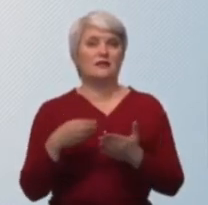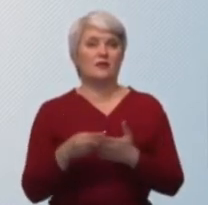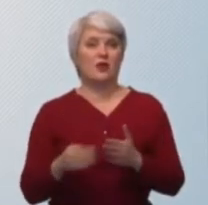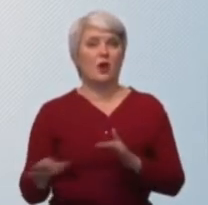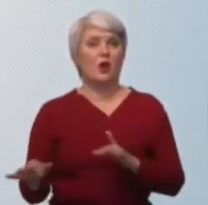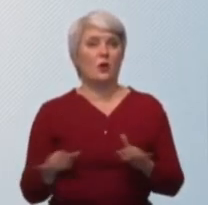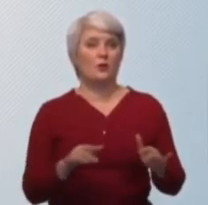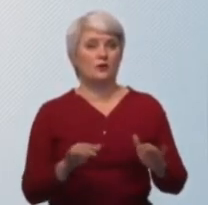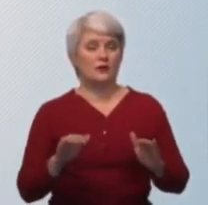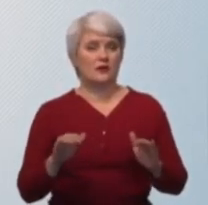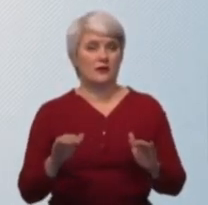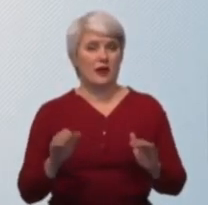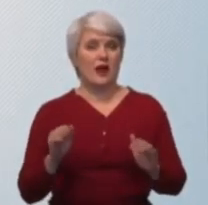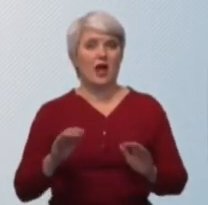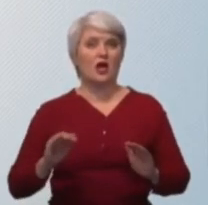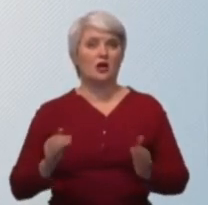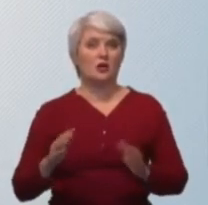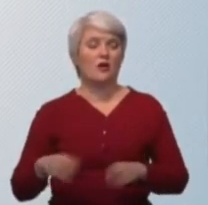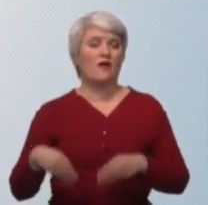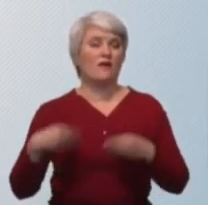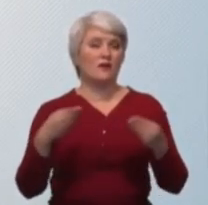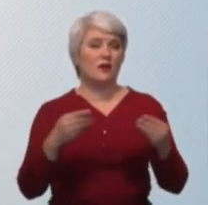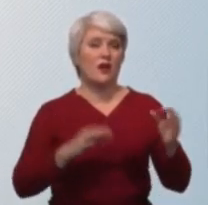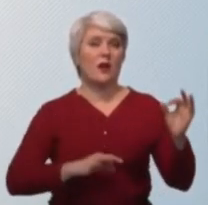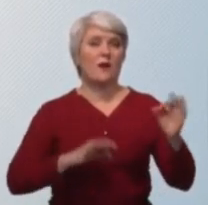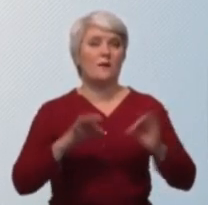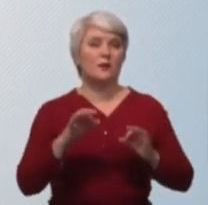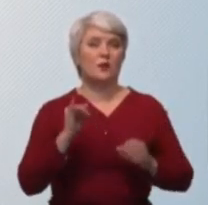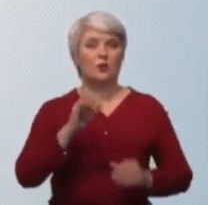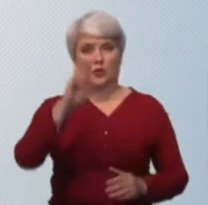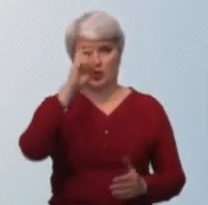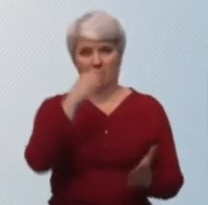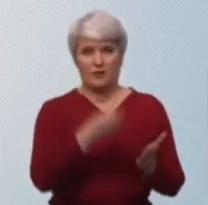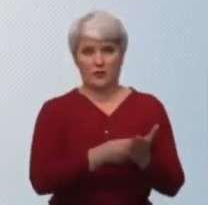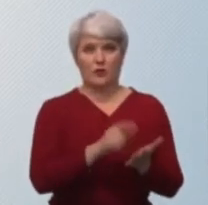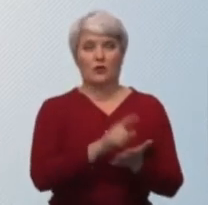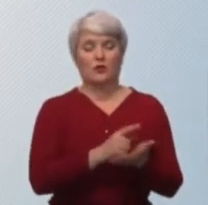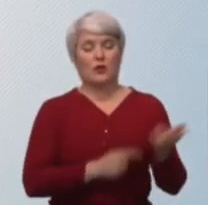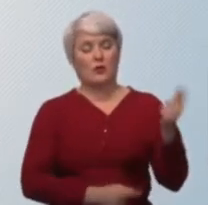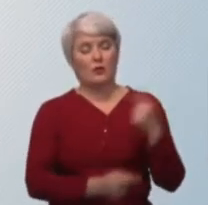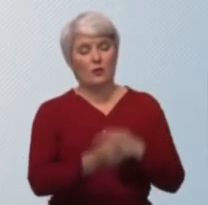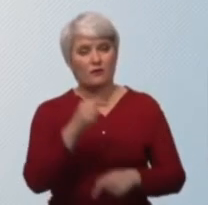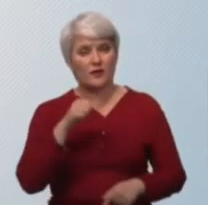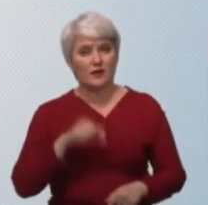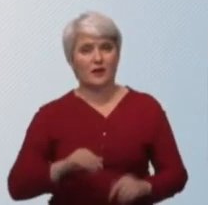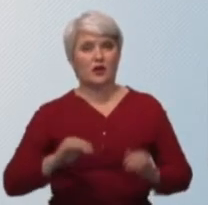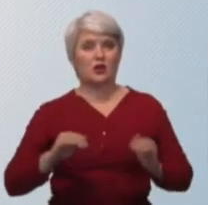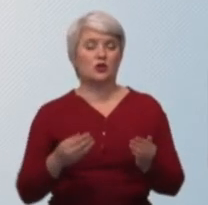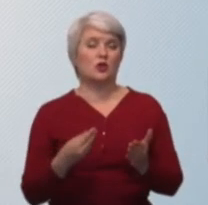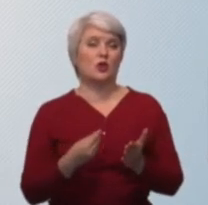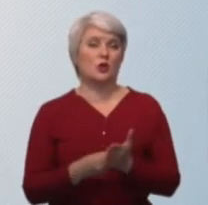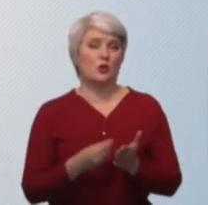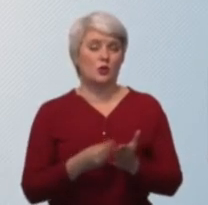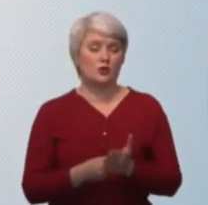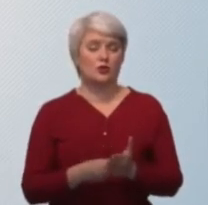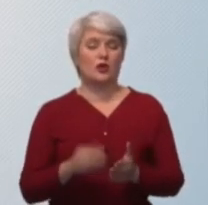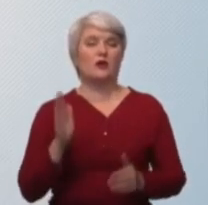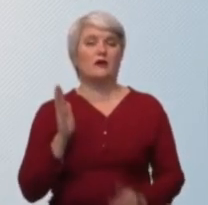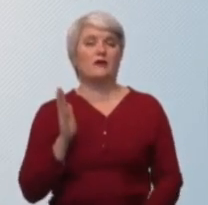діяльності, а частину з них віддає у вигляді дивідендів у державний бюджет, повинна повертати частину грошей